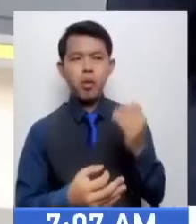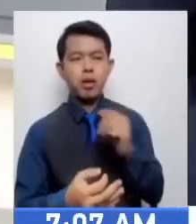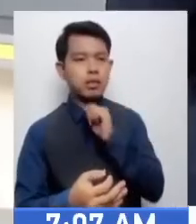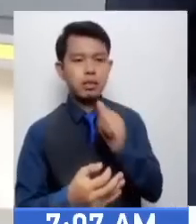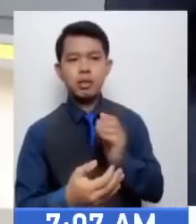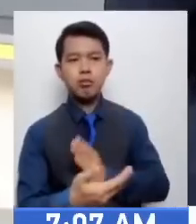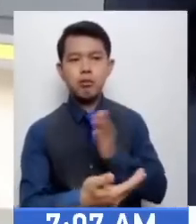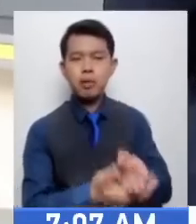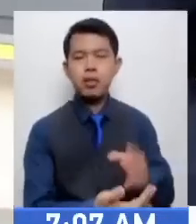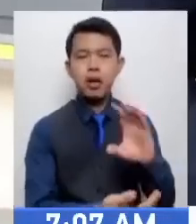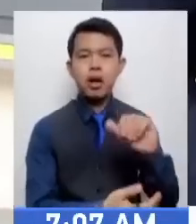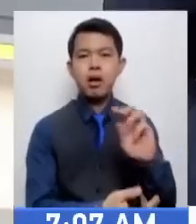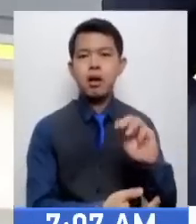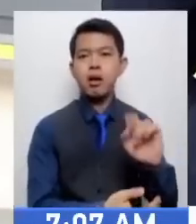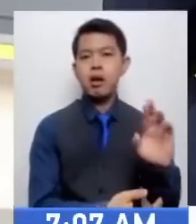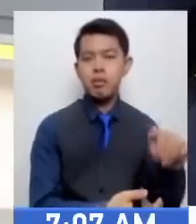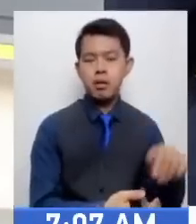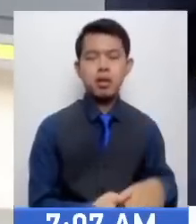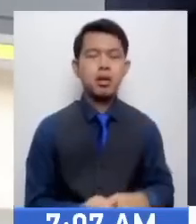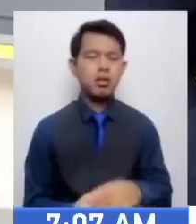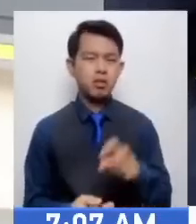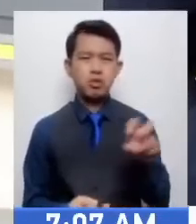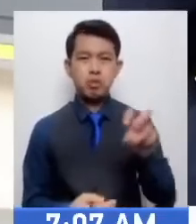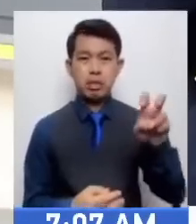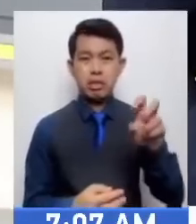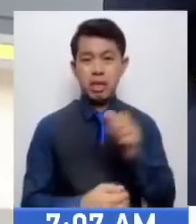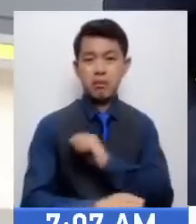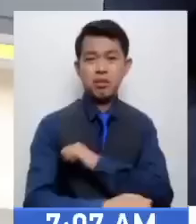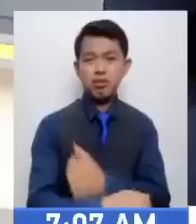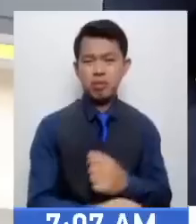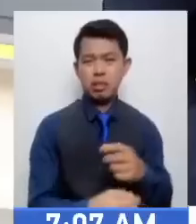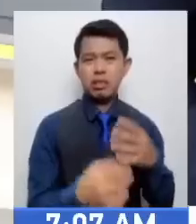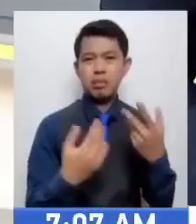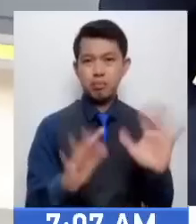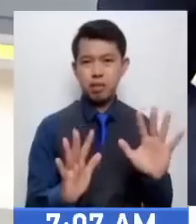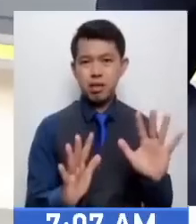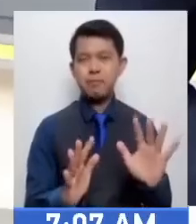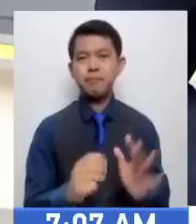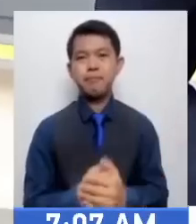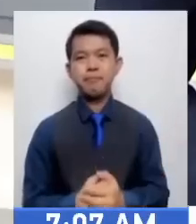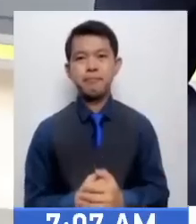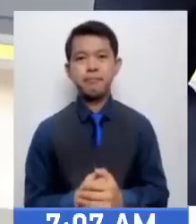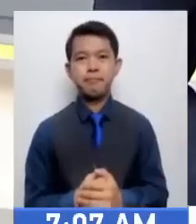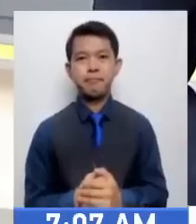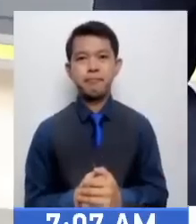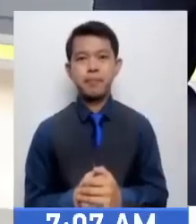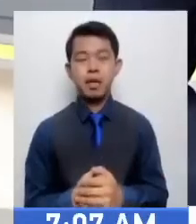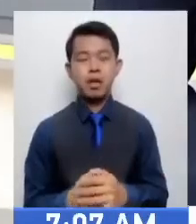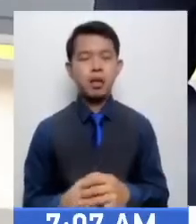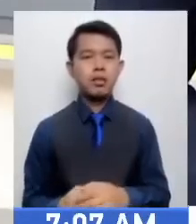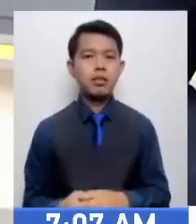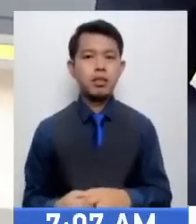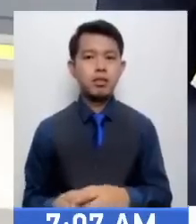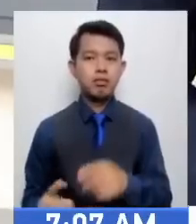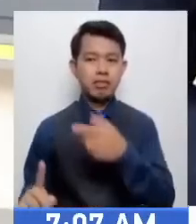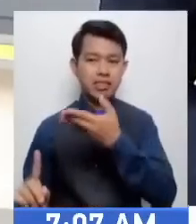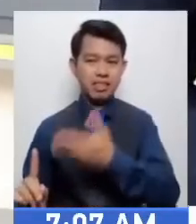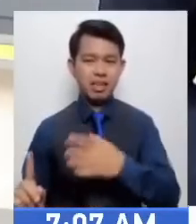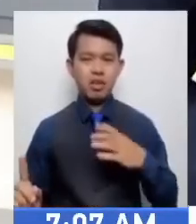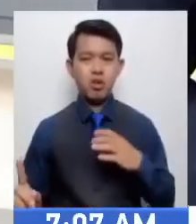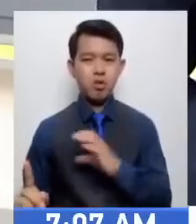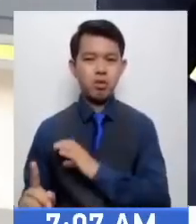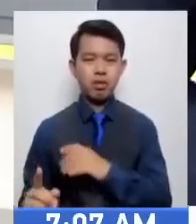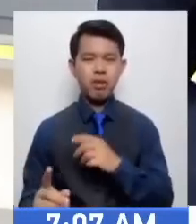gayong expired na ang kanyang travel authority. Nag-file din ng 2 buwang leave of absence ang kongresista dahil natatakot daw siya para sa kanyang